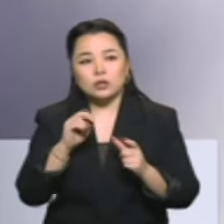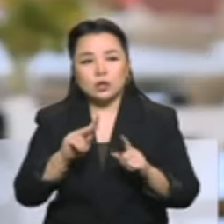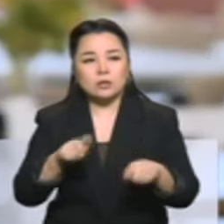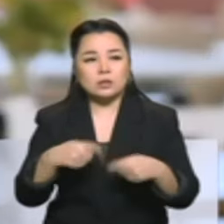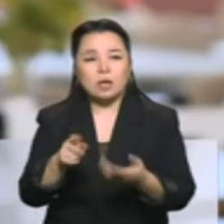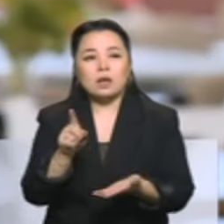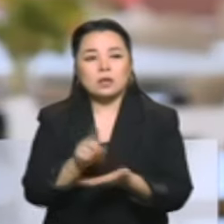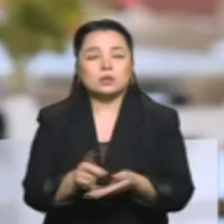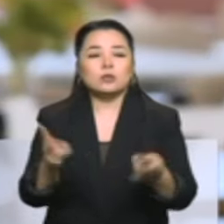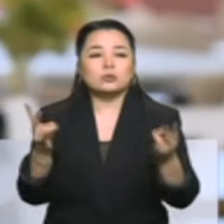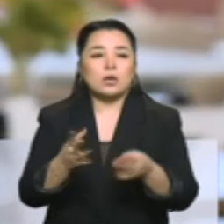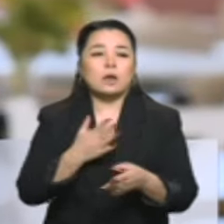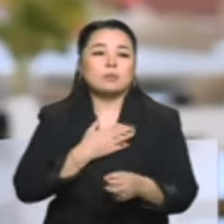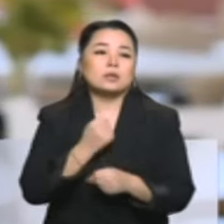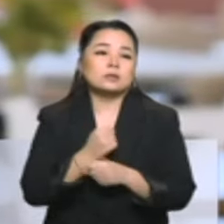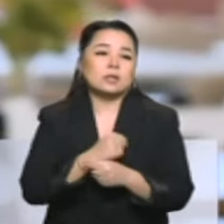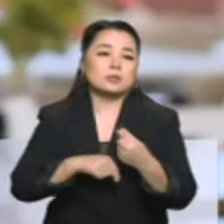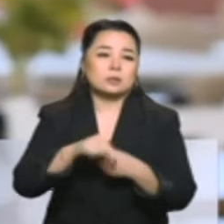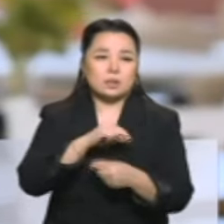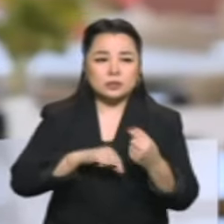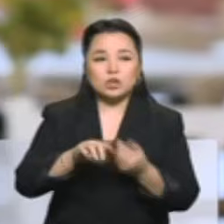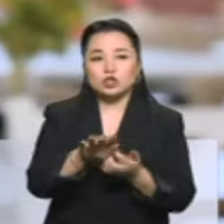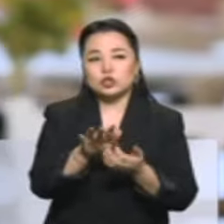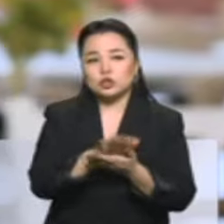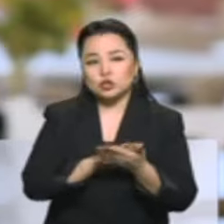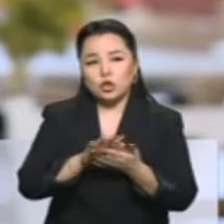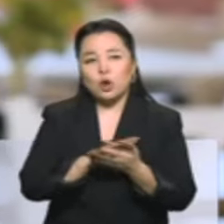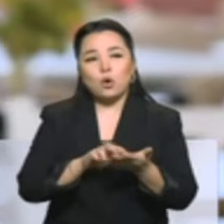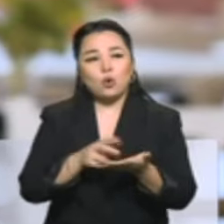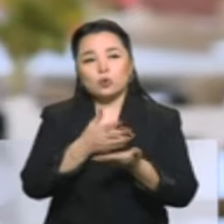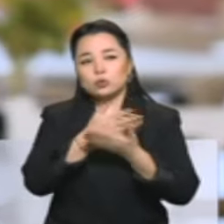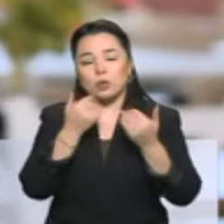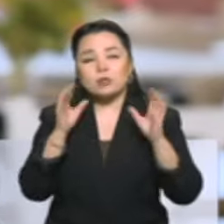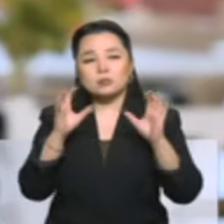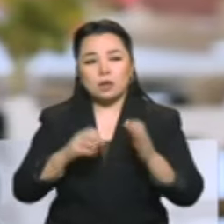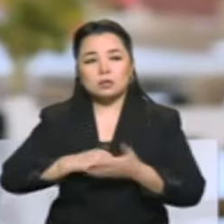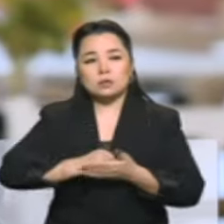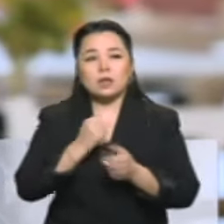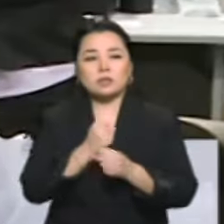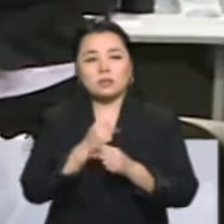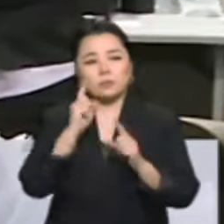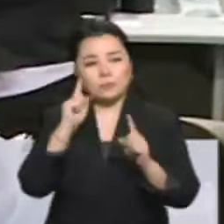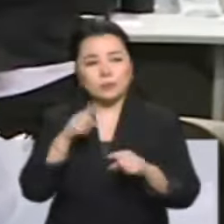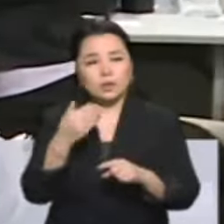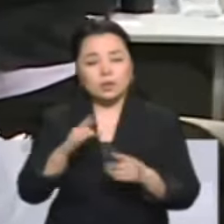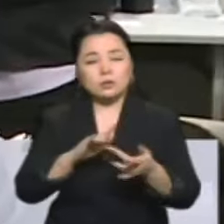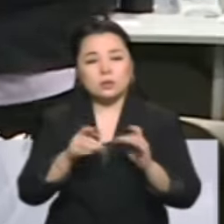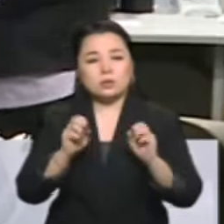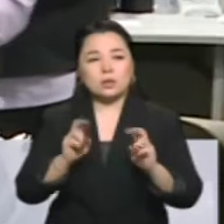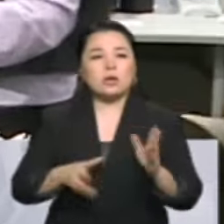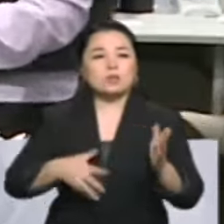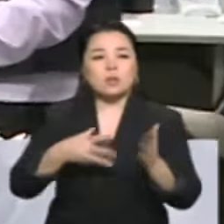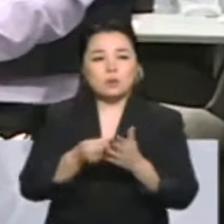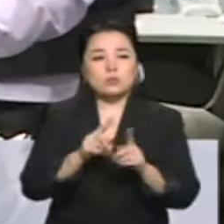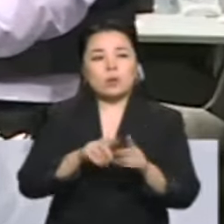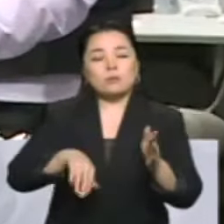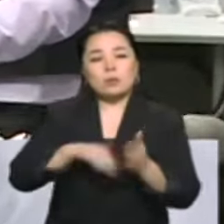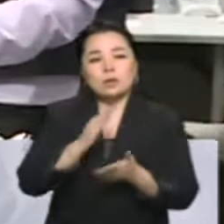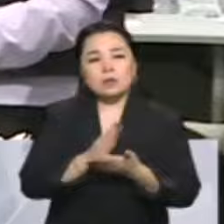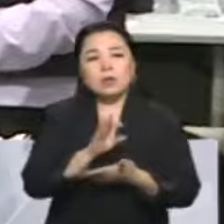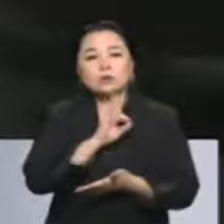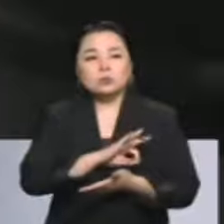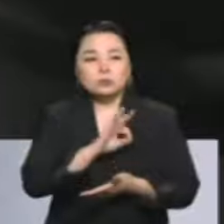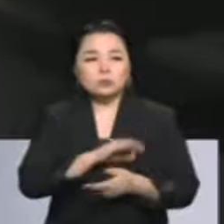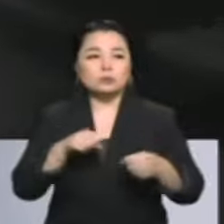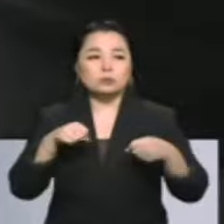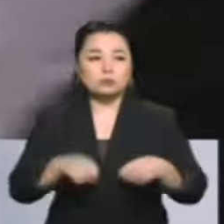Нәтижесінде біз өз істеп жатқан кәсібімізде ешқандай қорқыныш жоқ, барлығы заң жүзінде болғандықтан. Онлайн төлем қабылдаудан бас тарту